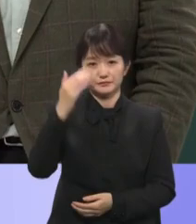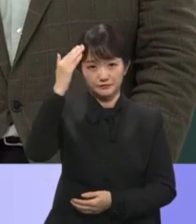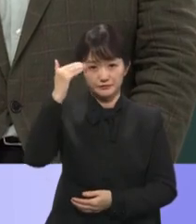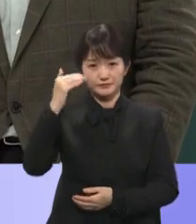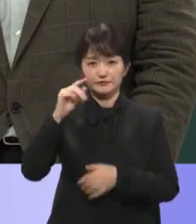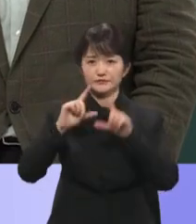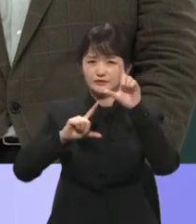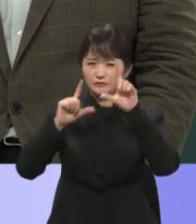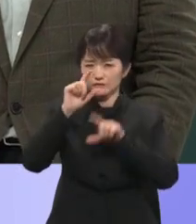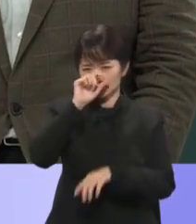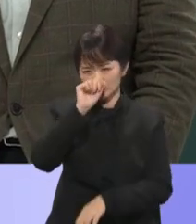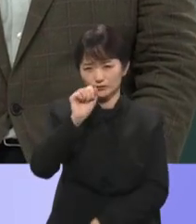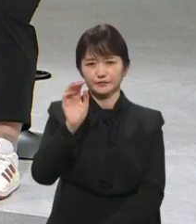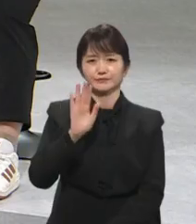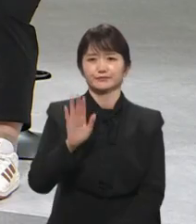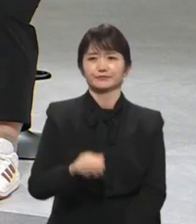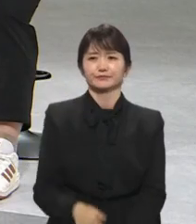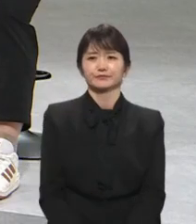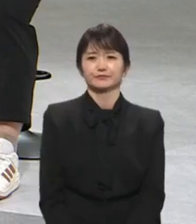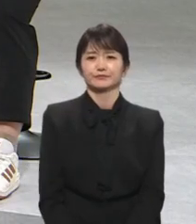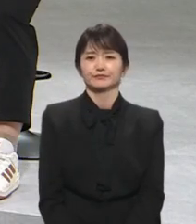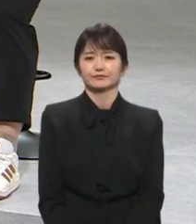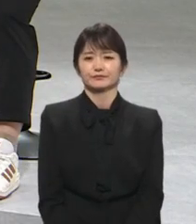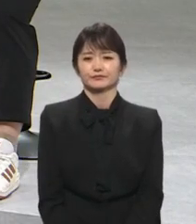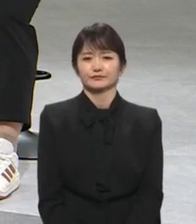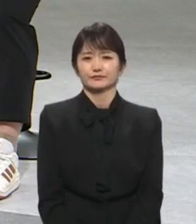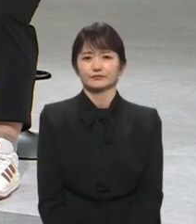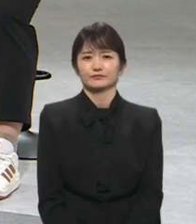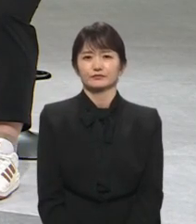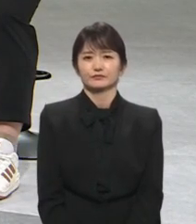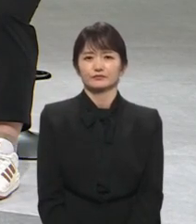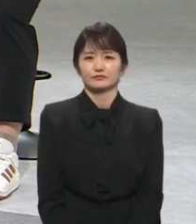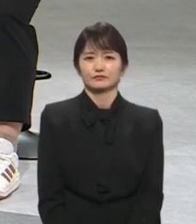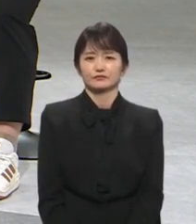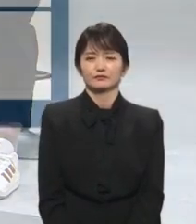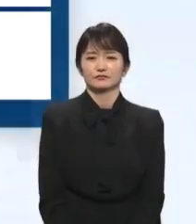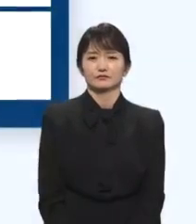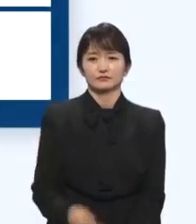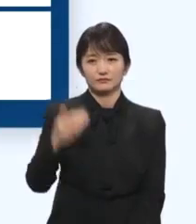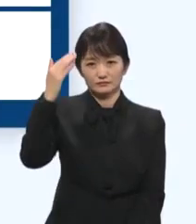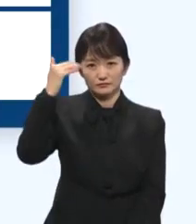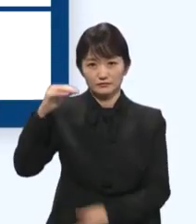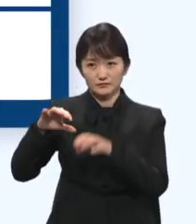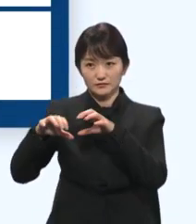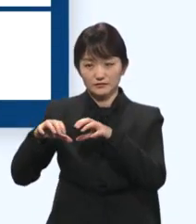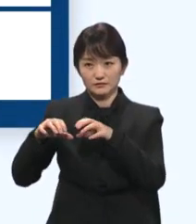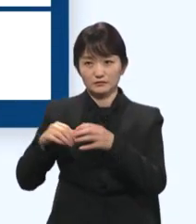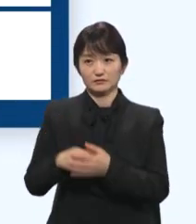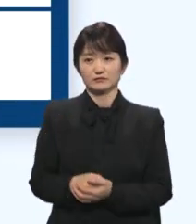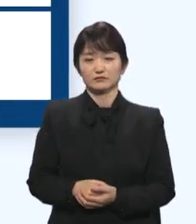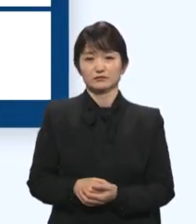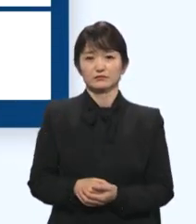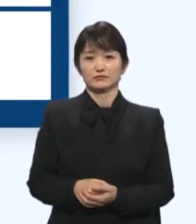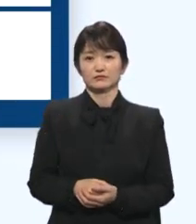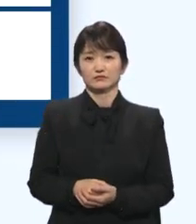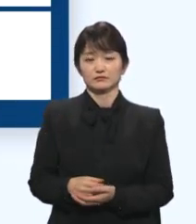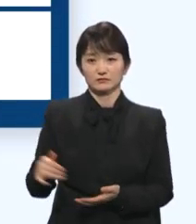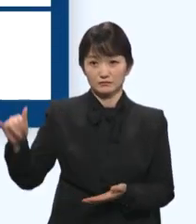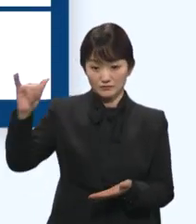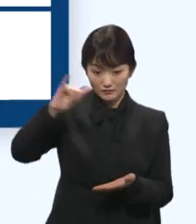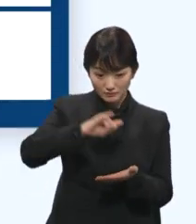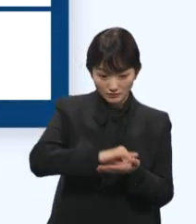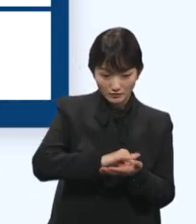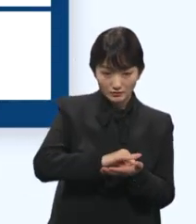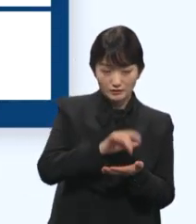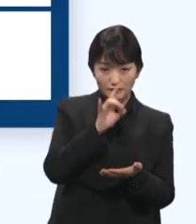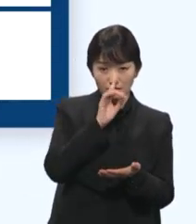이미지도 좀 안 좋아지고 있는 상황이죠 그럴 수 있겠네요네 그렇죠 뭐 예를 들면 우리가 한국에 왔는데 갑자기 안 안 된다고 하면 당연히 이런